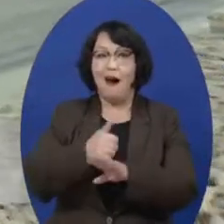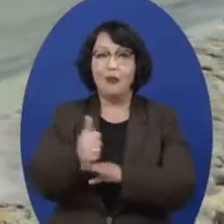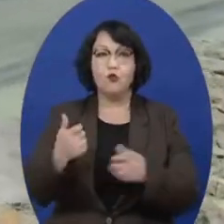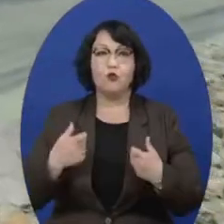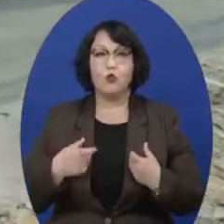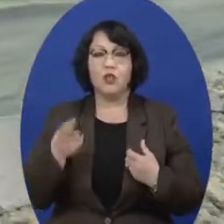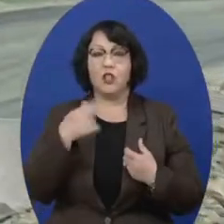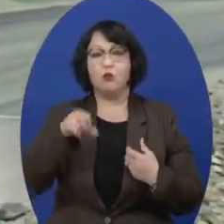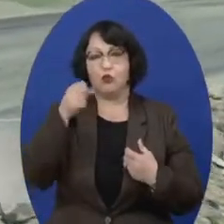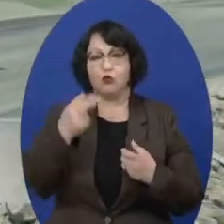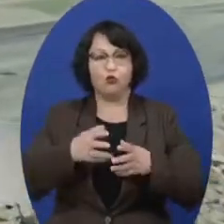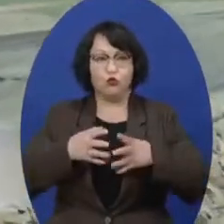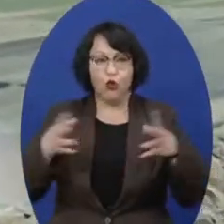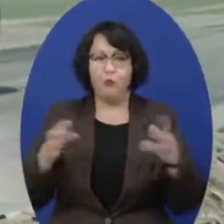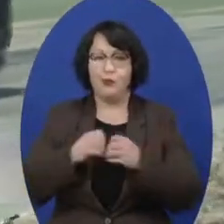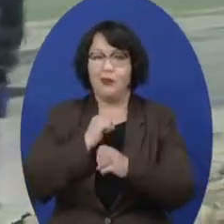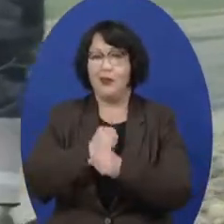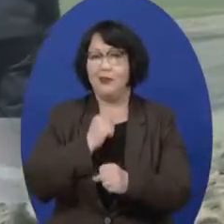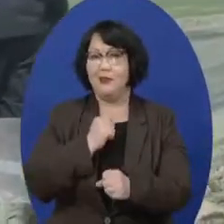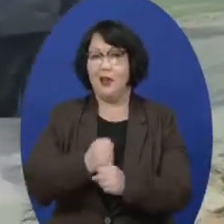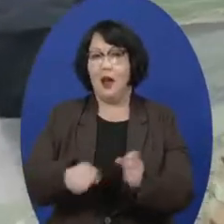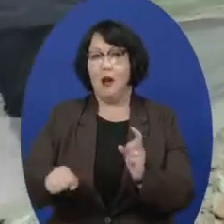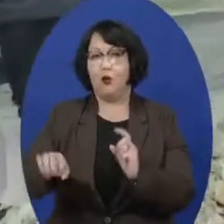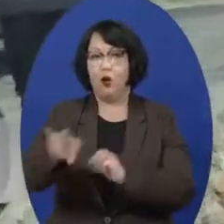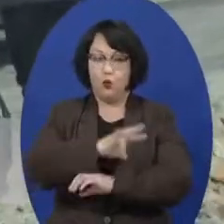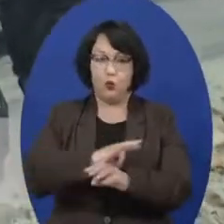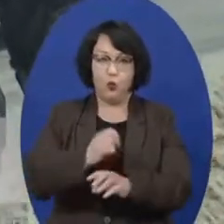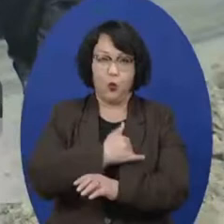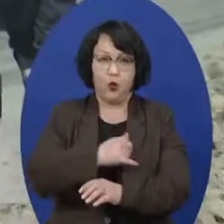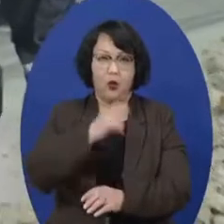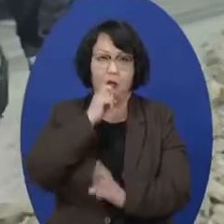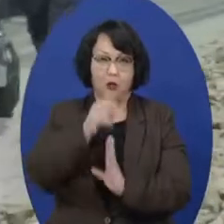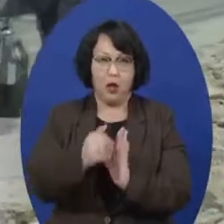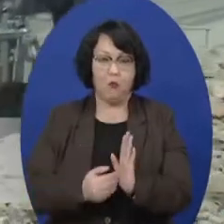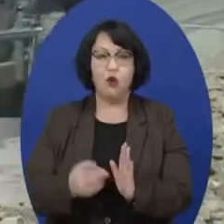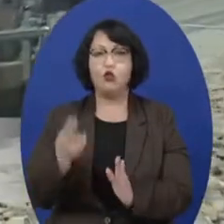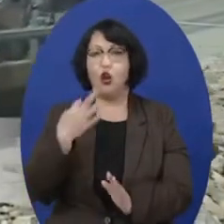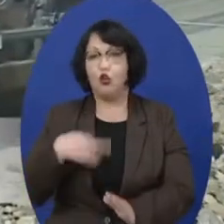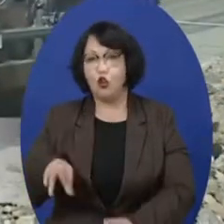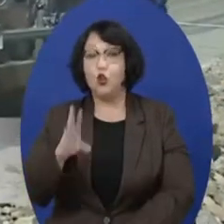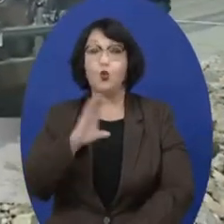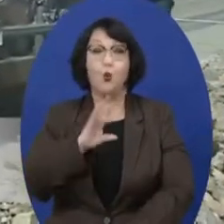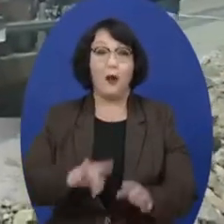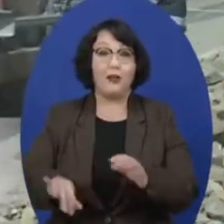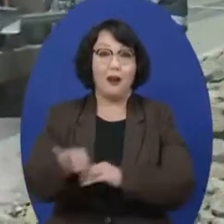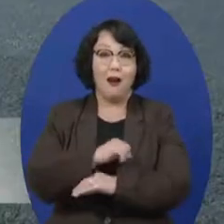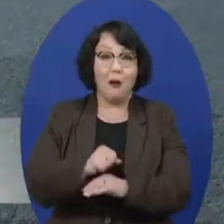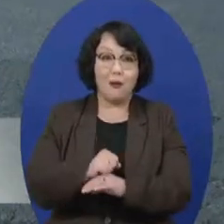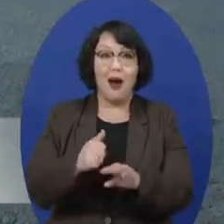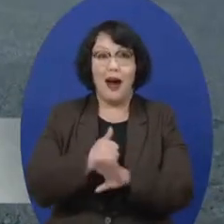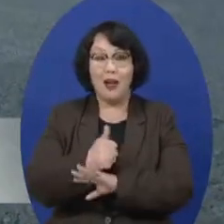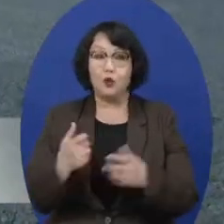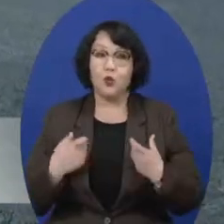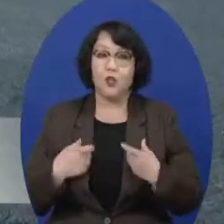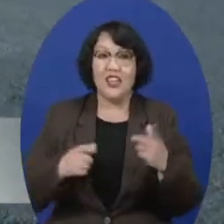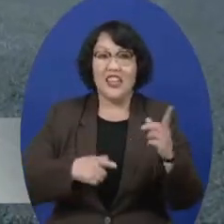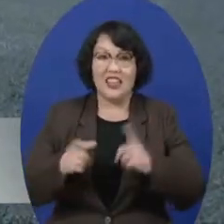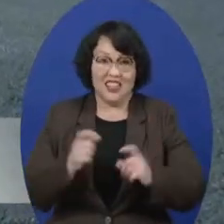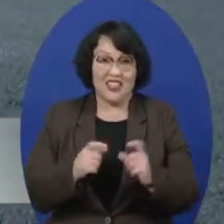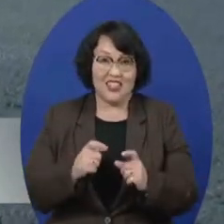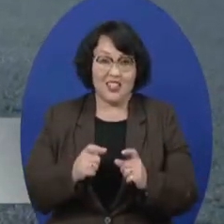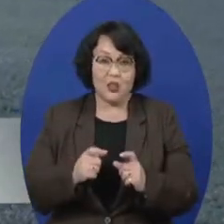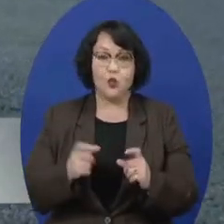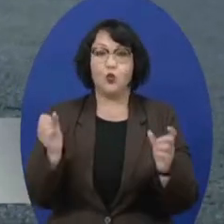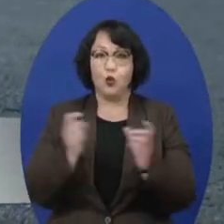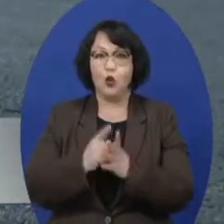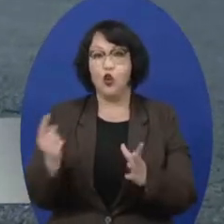томоохон хэмжээний дэд бүтцийн томоохон ажил гэдгийг бол аймаг орон нутгийн удирдлагууд хэлж байна. Ялангуяа Дорно Сүхбаатар аймгуудын хувьд ч гэсэн одоо аялал жуулчлал эдийн засгийн